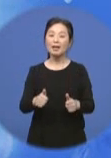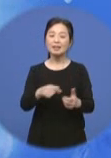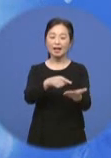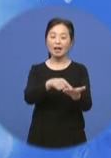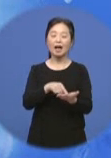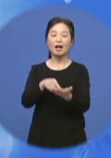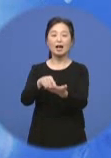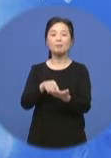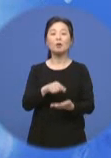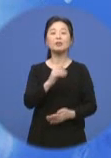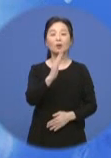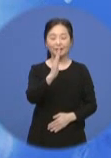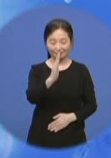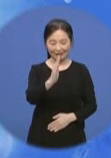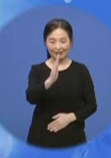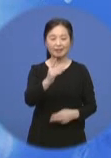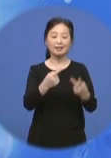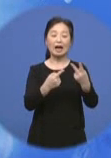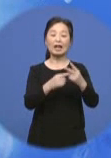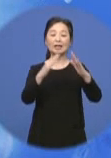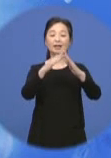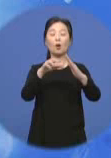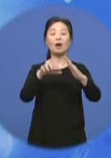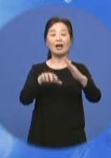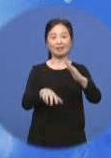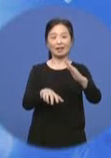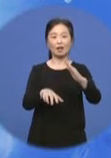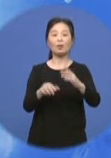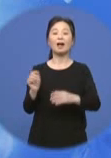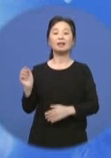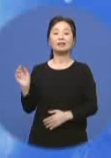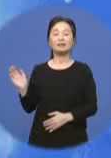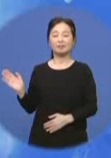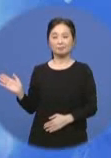ください。ハガキの宛先は郵便番号